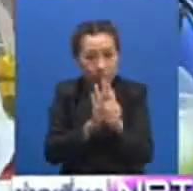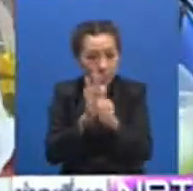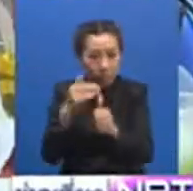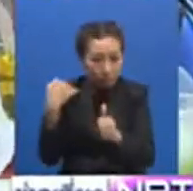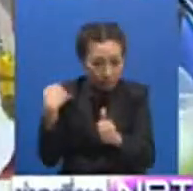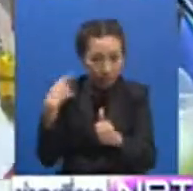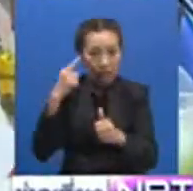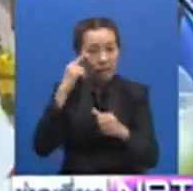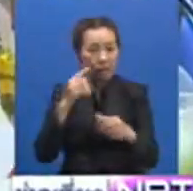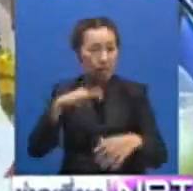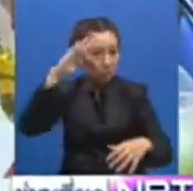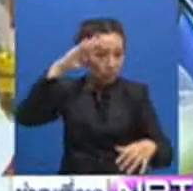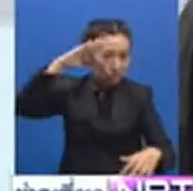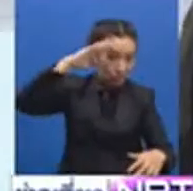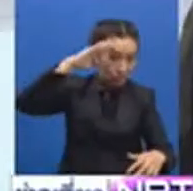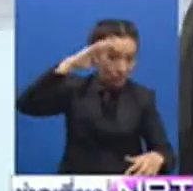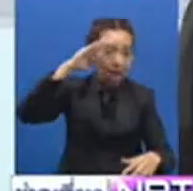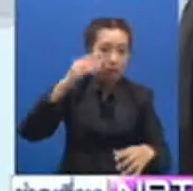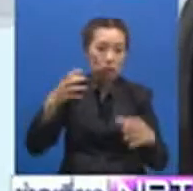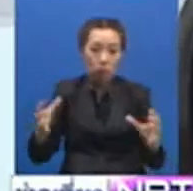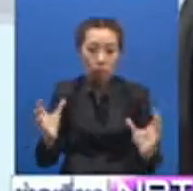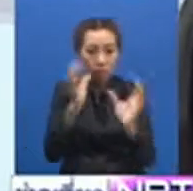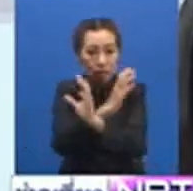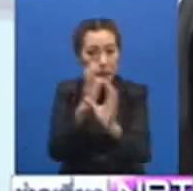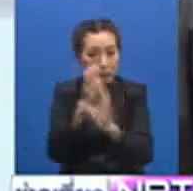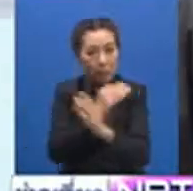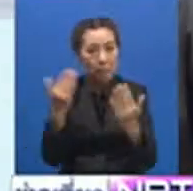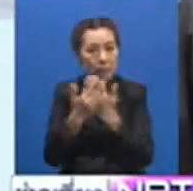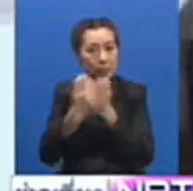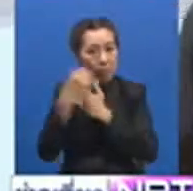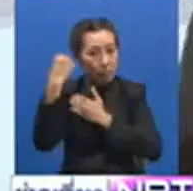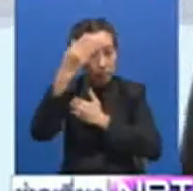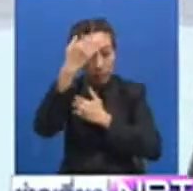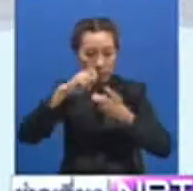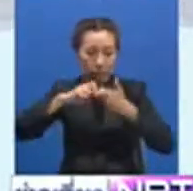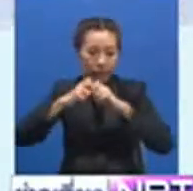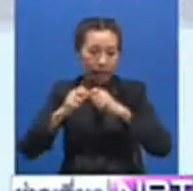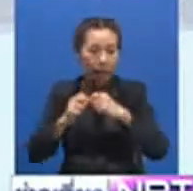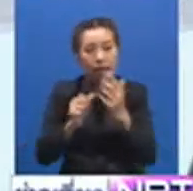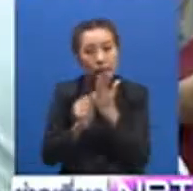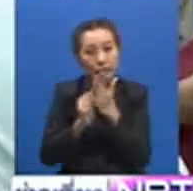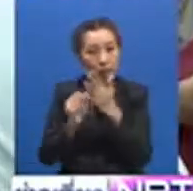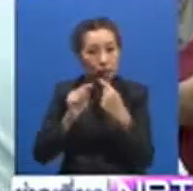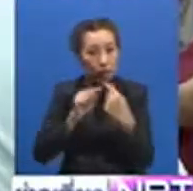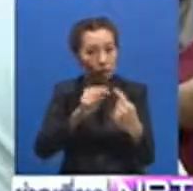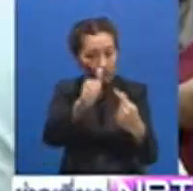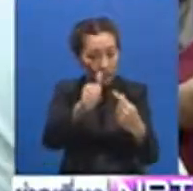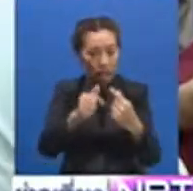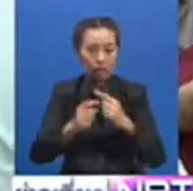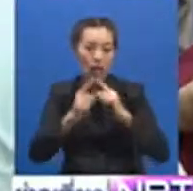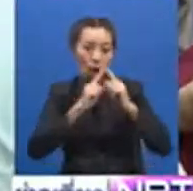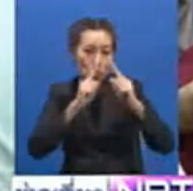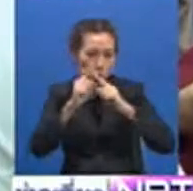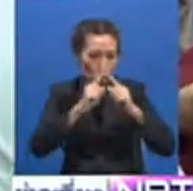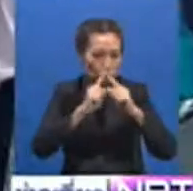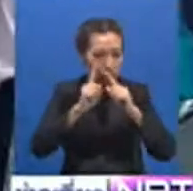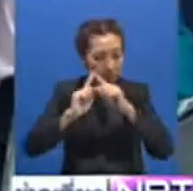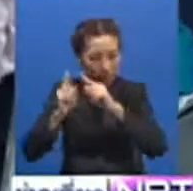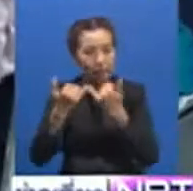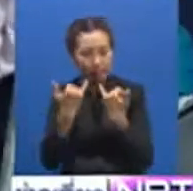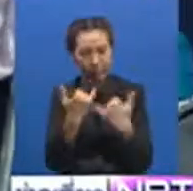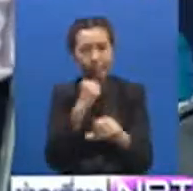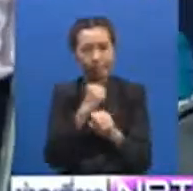จะผลัดเปลี่ยนหมุนเวียนกำลังเพื่อให้การแก้ไขปัญหาจังหวัดชายแดนภาคใต้ต่อเนื่องส่วนการพูดคุยเพื่อสันติสุขกำลังเร่งดำเนิน